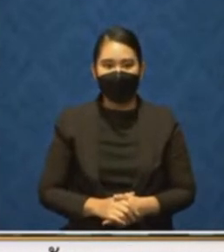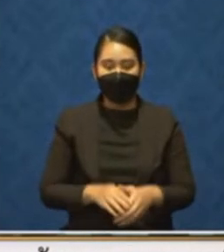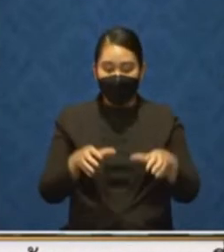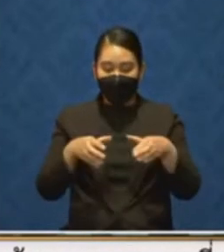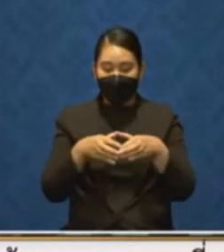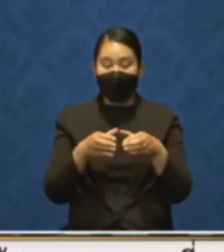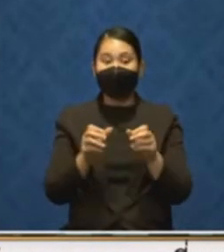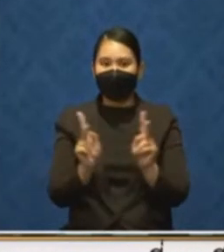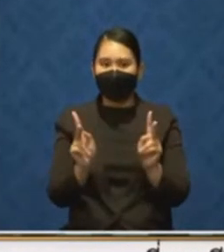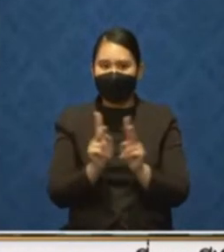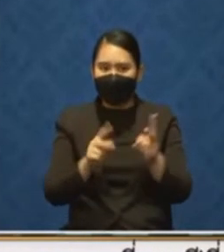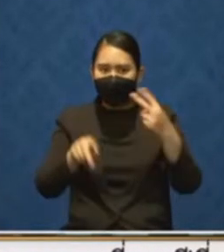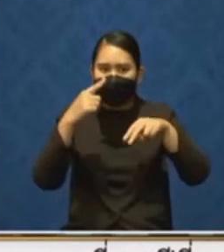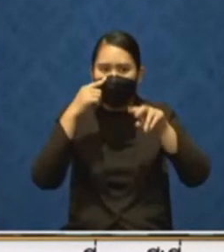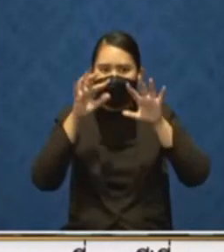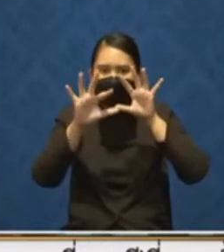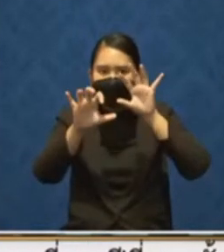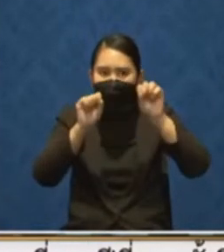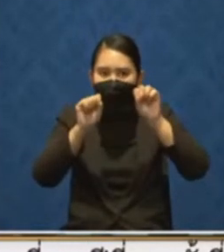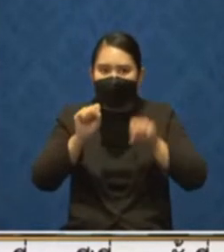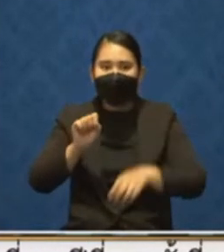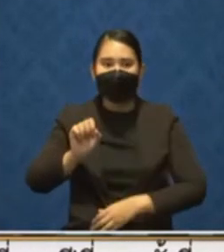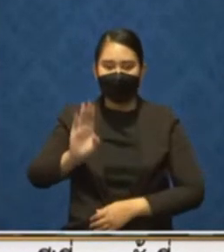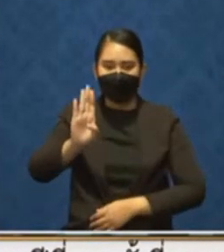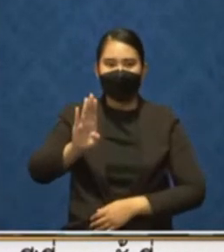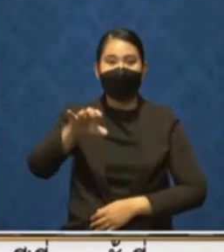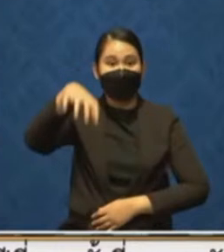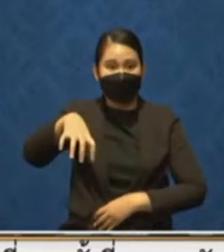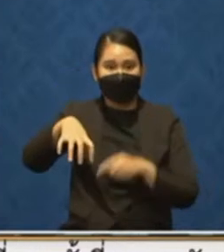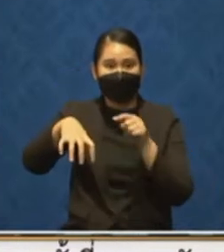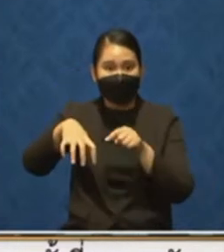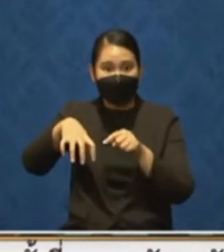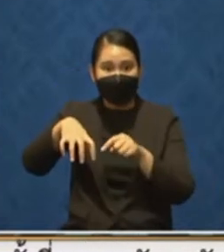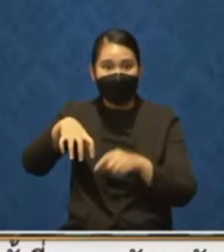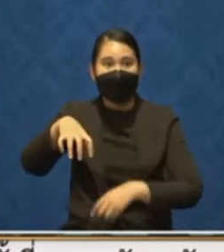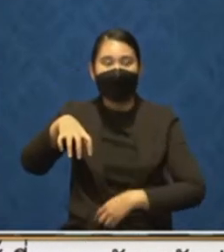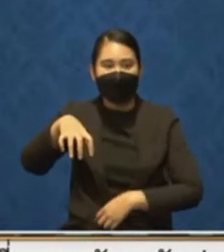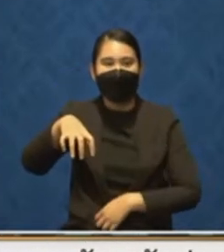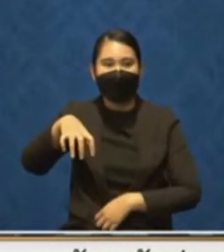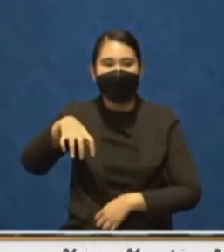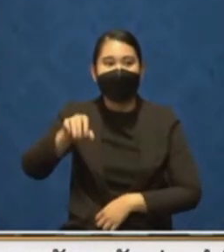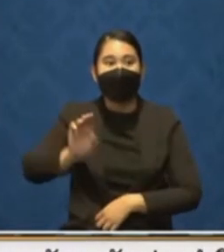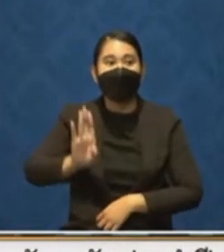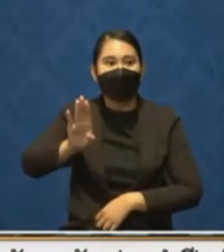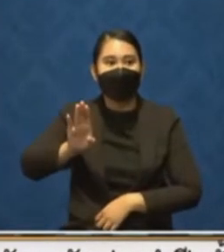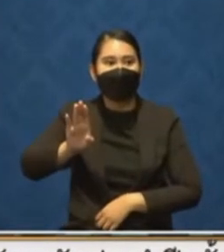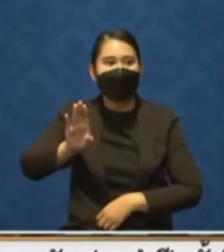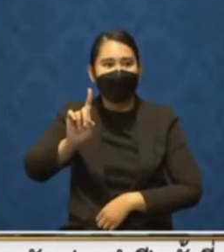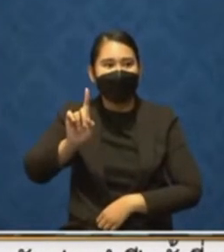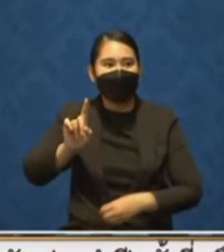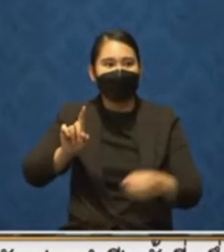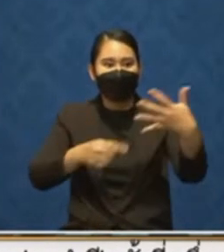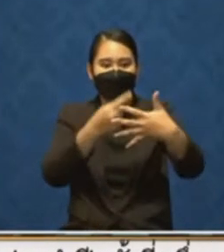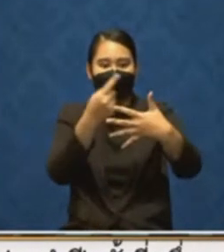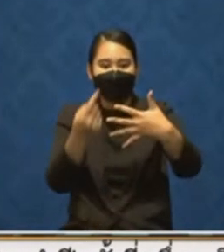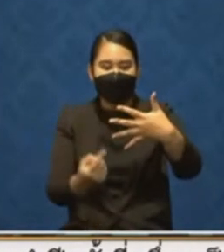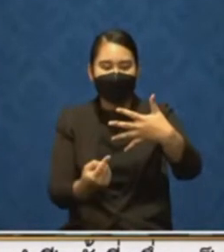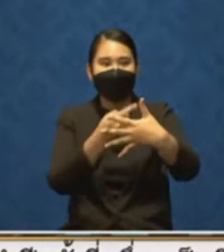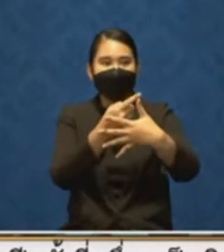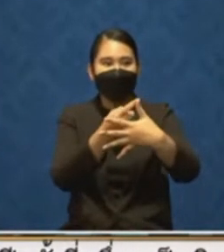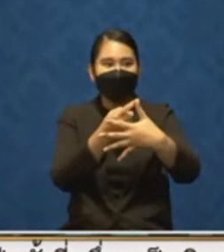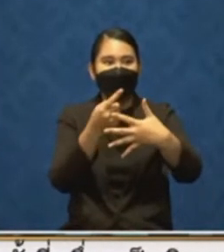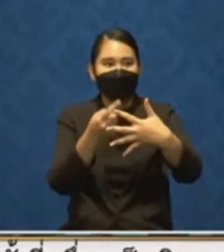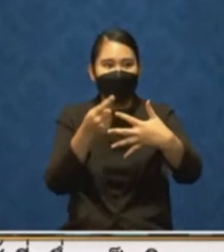สอบสวนไปดูครับบริษัทก๊าซดีบริษัทไทยสมัยรวมแพ็คจำกัดบริษัทดาวดีจำกัดบริษัทบัวทิพย์บริษัทขอนแก่น